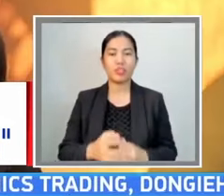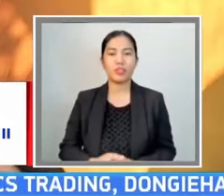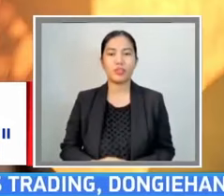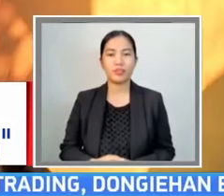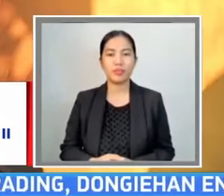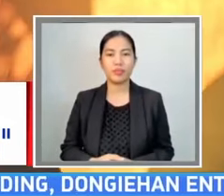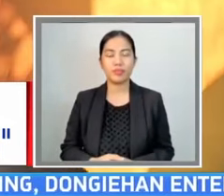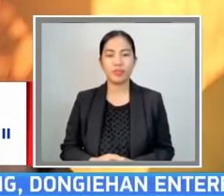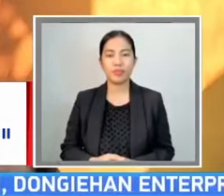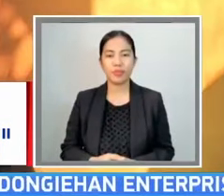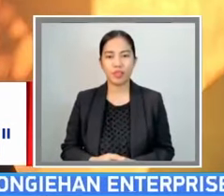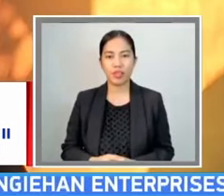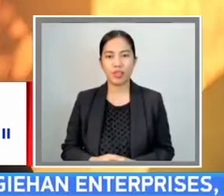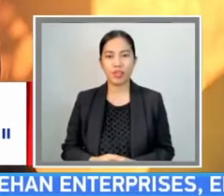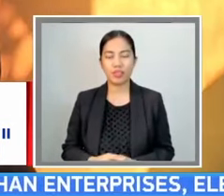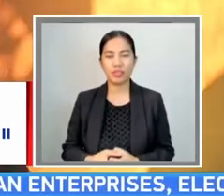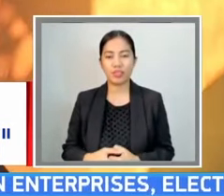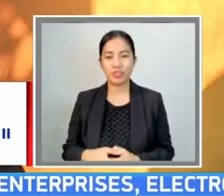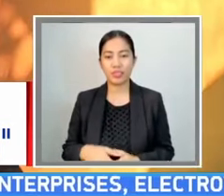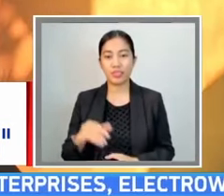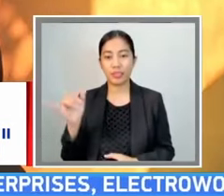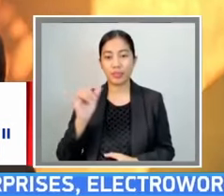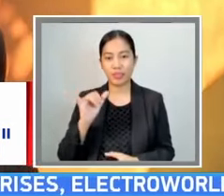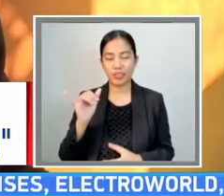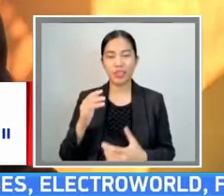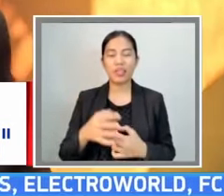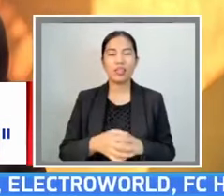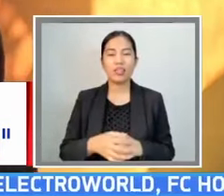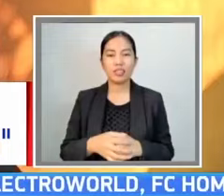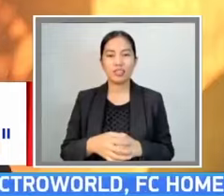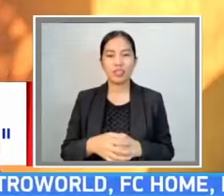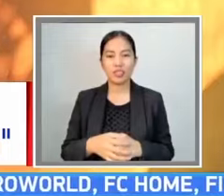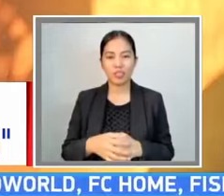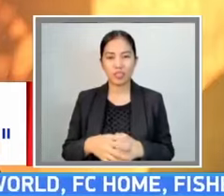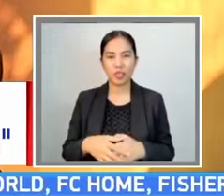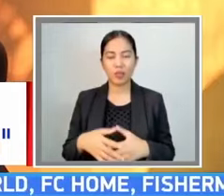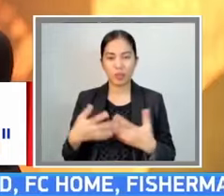tila nag-ala Nostradamus siya noon tungkol sa Hamilton.